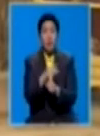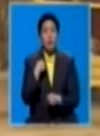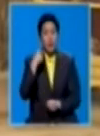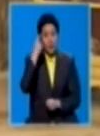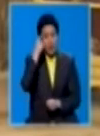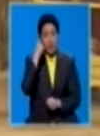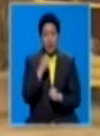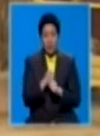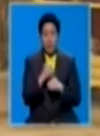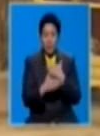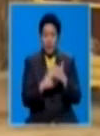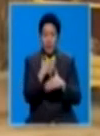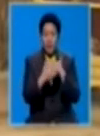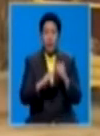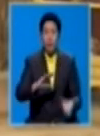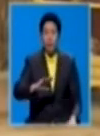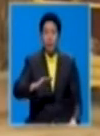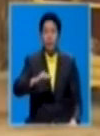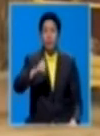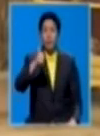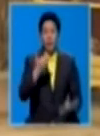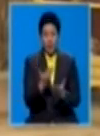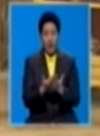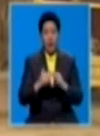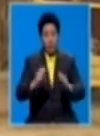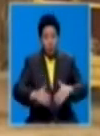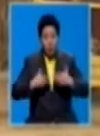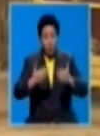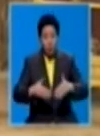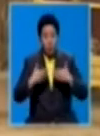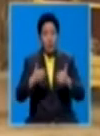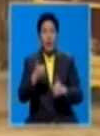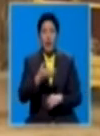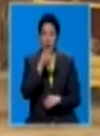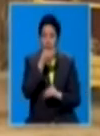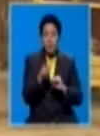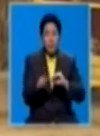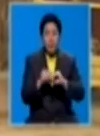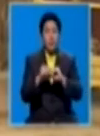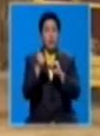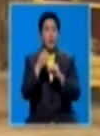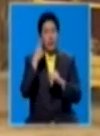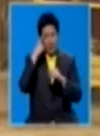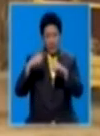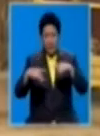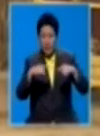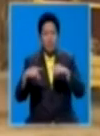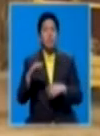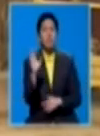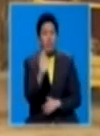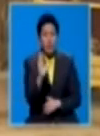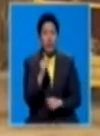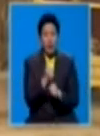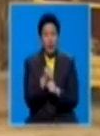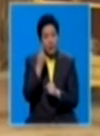ำมาสู่ในการพัฒนาในทางที่ดีขึ้นเพิ่มรายได้เพิ่มอาชีพต่างๆก็อย่าไปเขาเรียกอะไรขัดแย้งกันแล้วกันนะครับเราทำเพื่อค